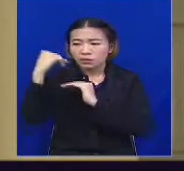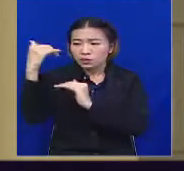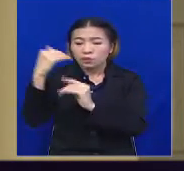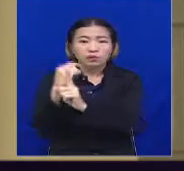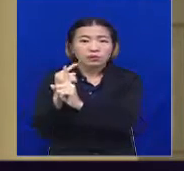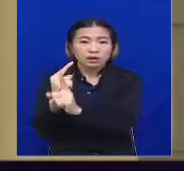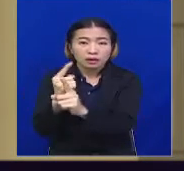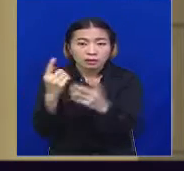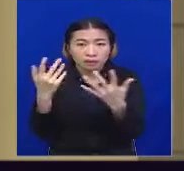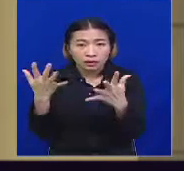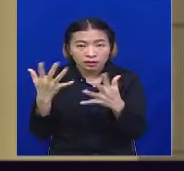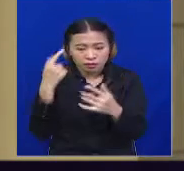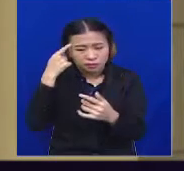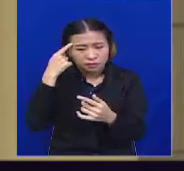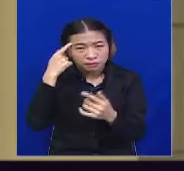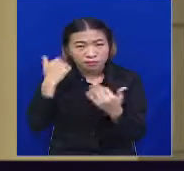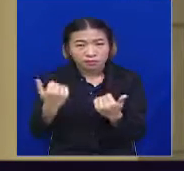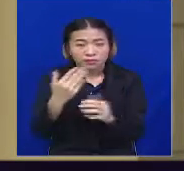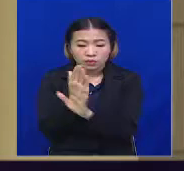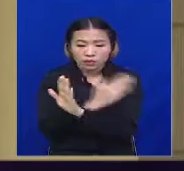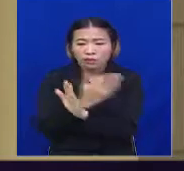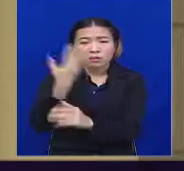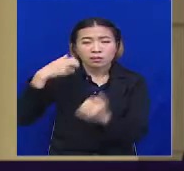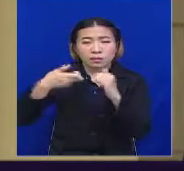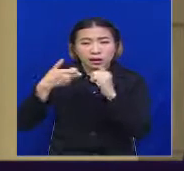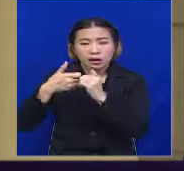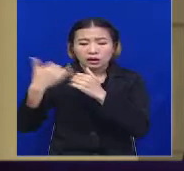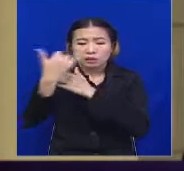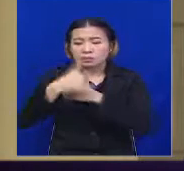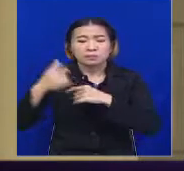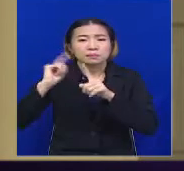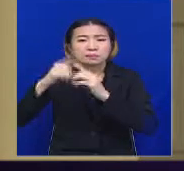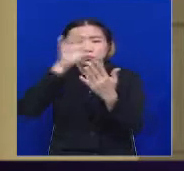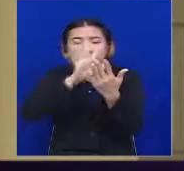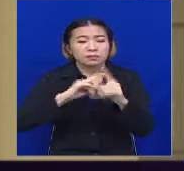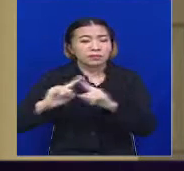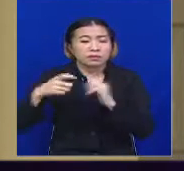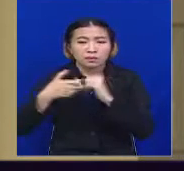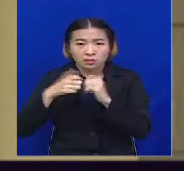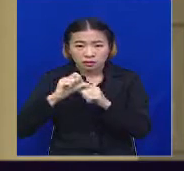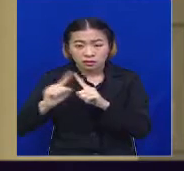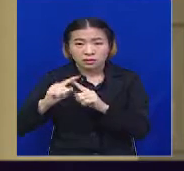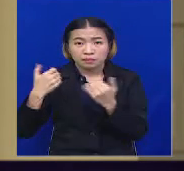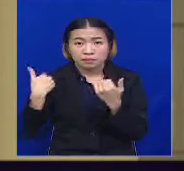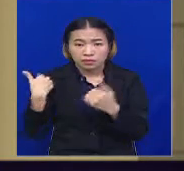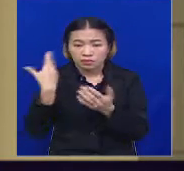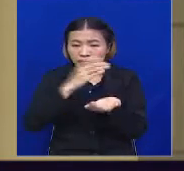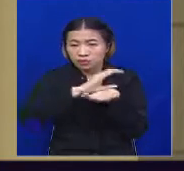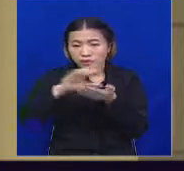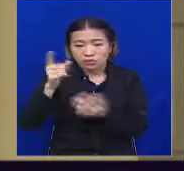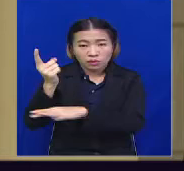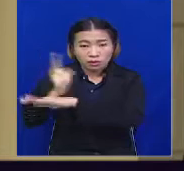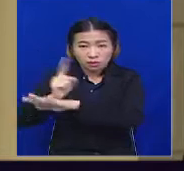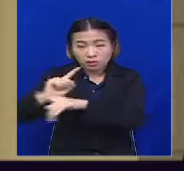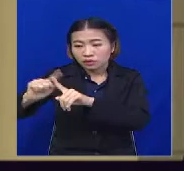แต่ก็เข้าใจว่ายูเครนว่าช่วงที่ผ่านมาเกิดปัญหาภายในประเทศขณะที่กองทัพจำเป็นต้องสั่งซื้อรถถังจากจีนเพ